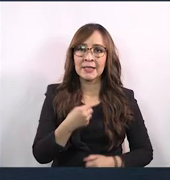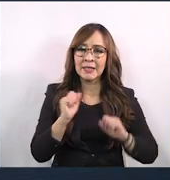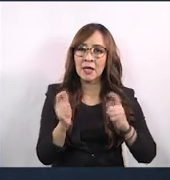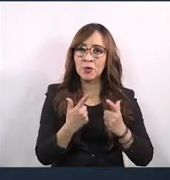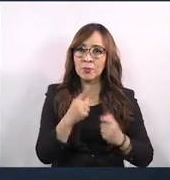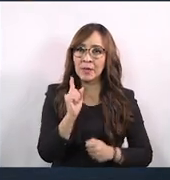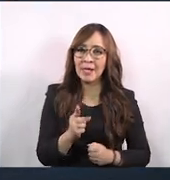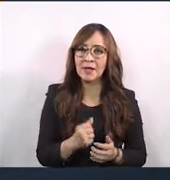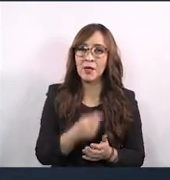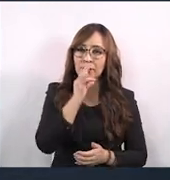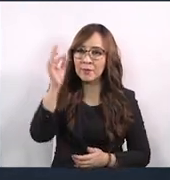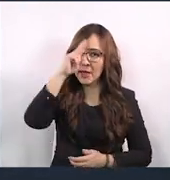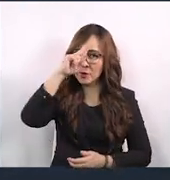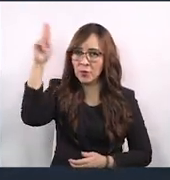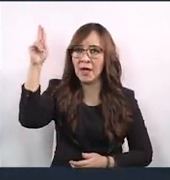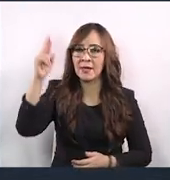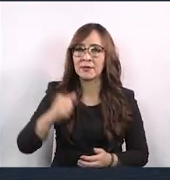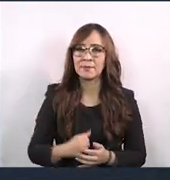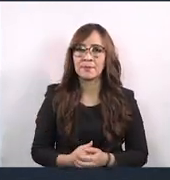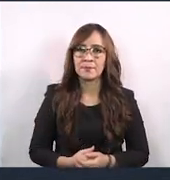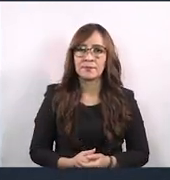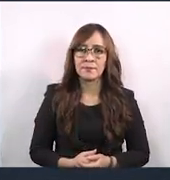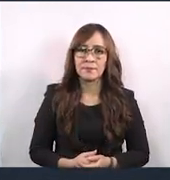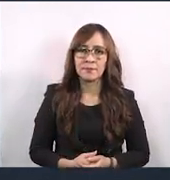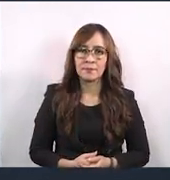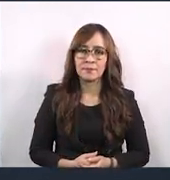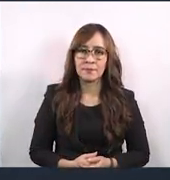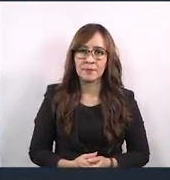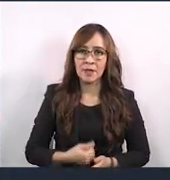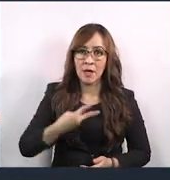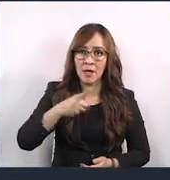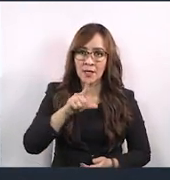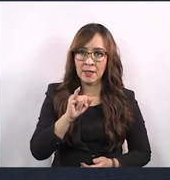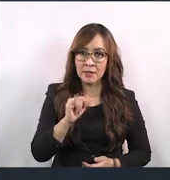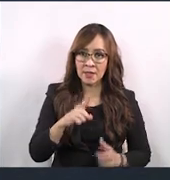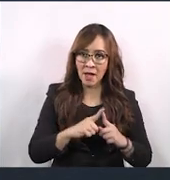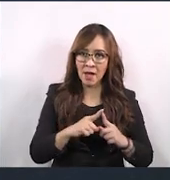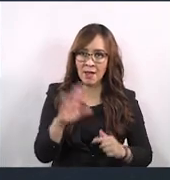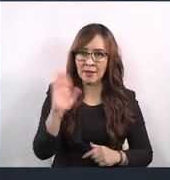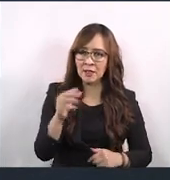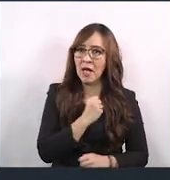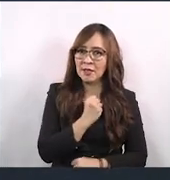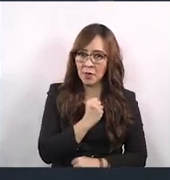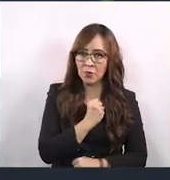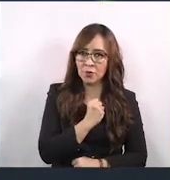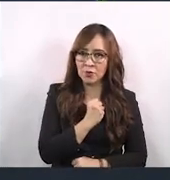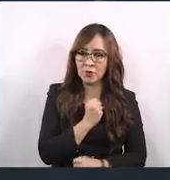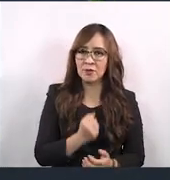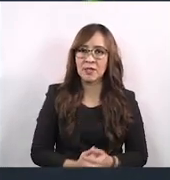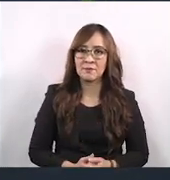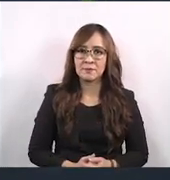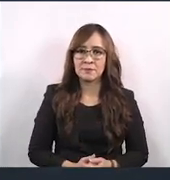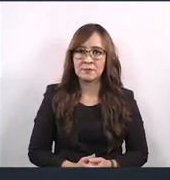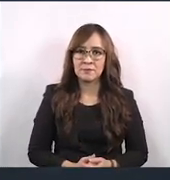Ayo kita hidup karena Injil Hai makanya ia tidak gentar makanya Elia tidak takut Hai